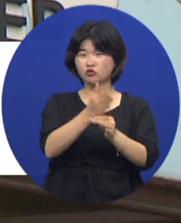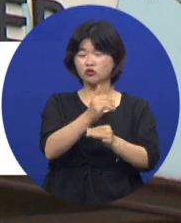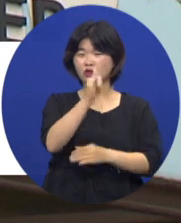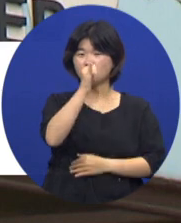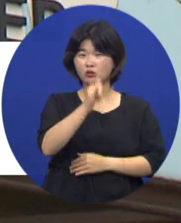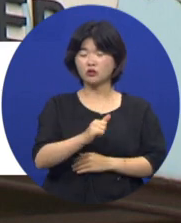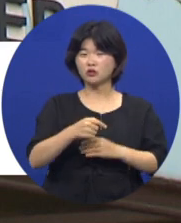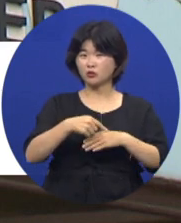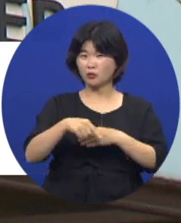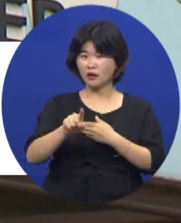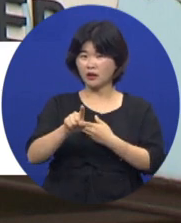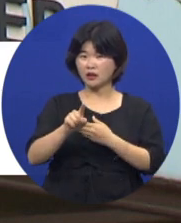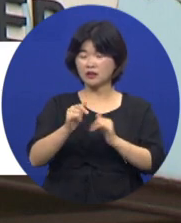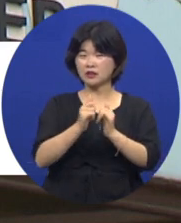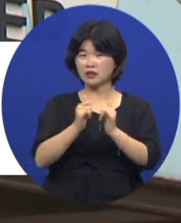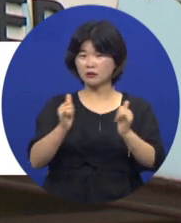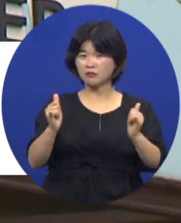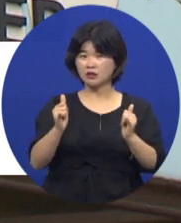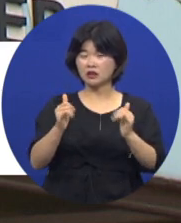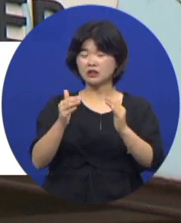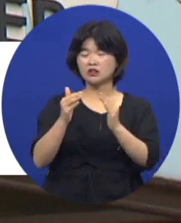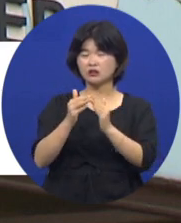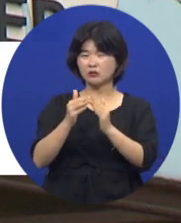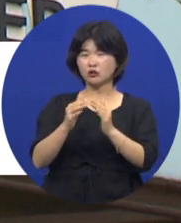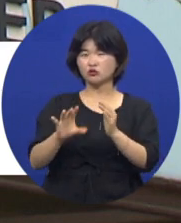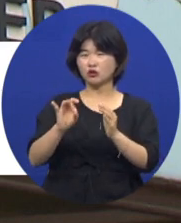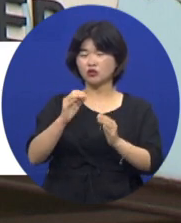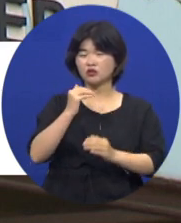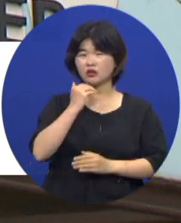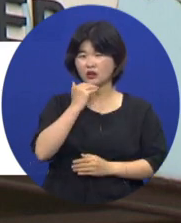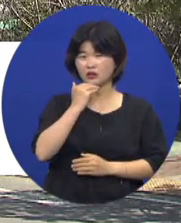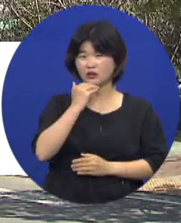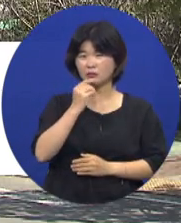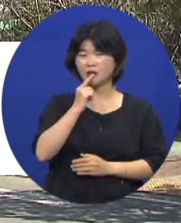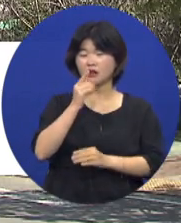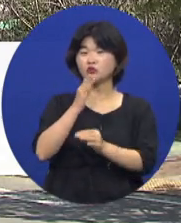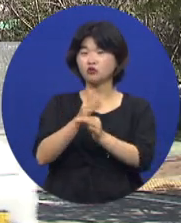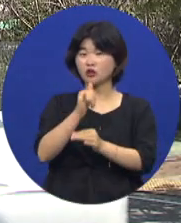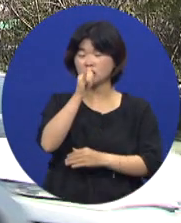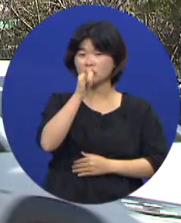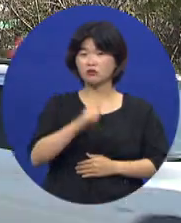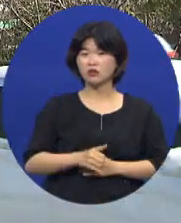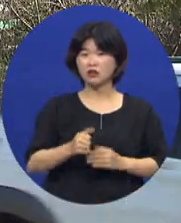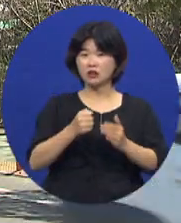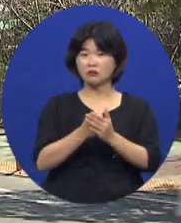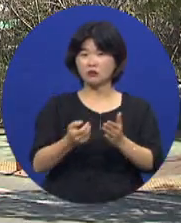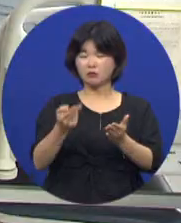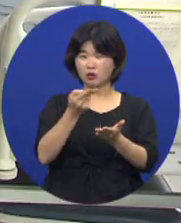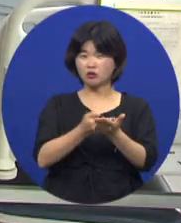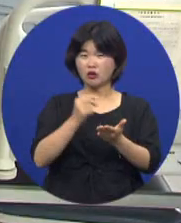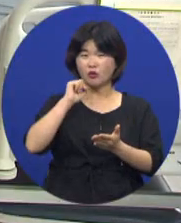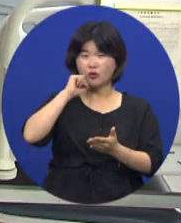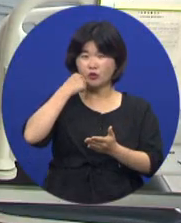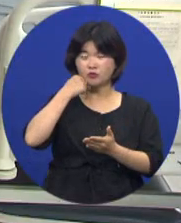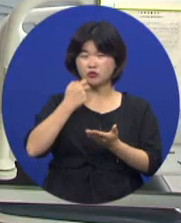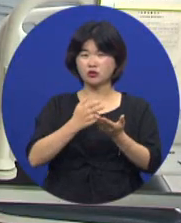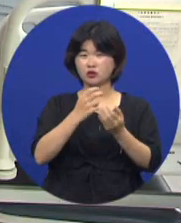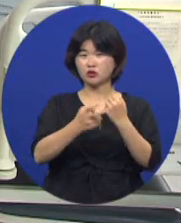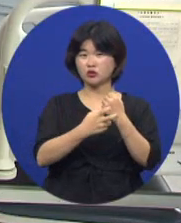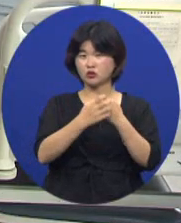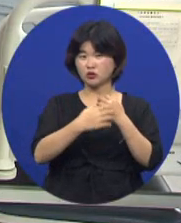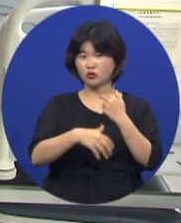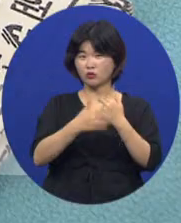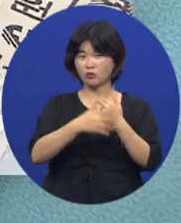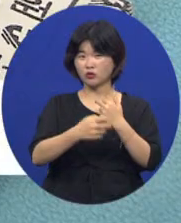외 분들은 자택에서 우선 대기라고 하고 있거든요. 이 같은 병상난에 제주도는